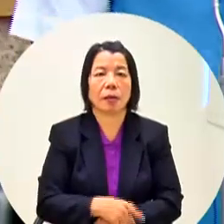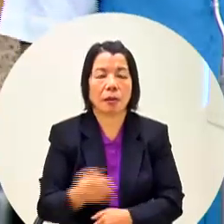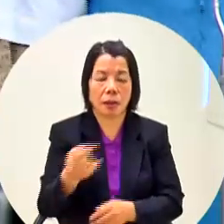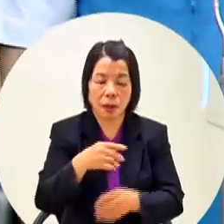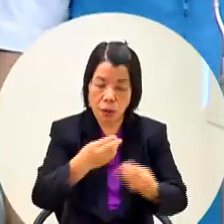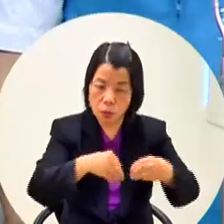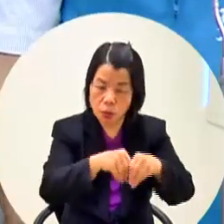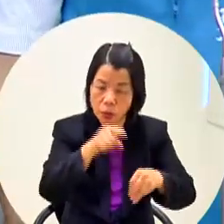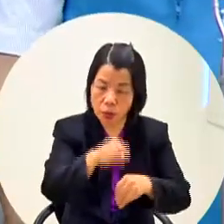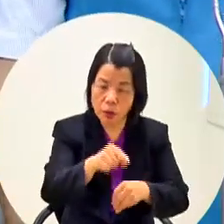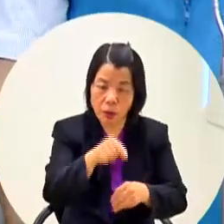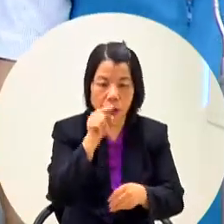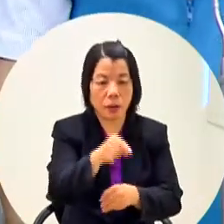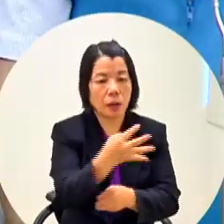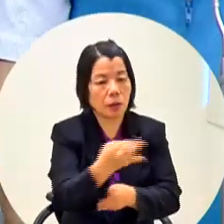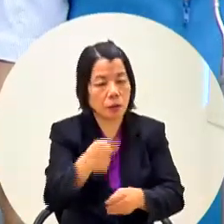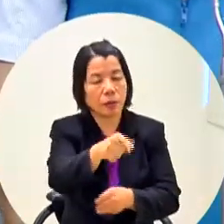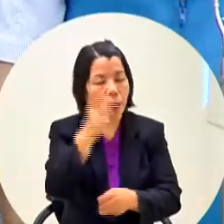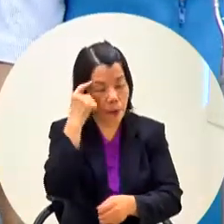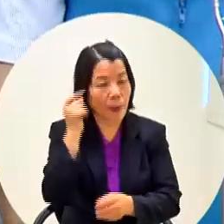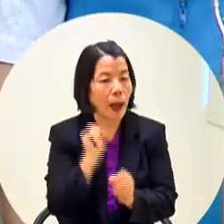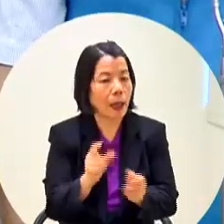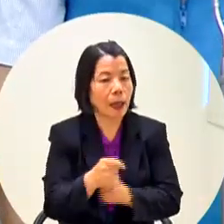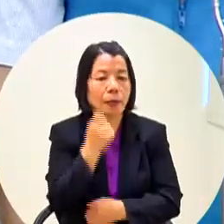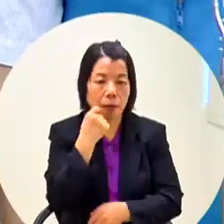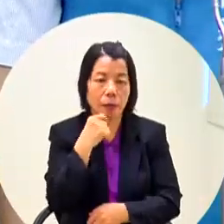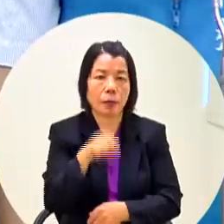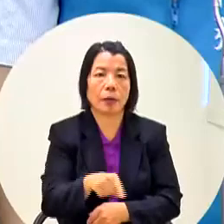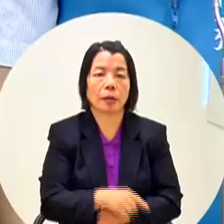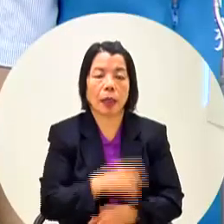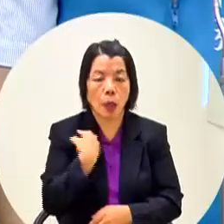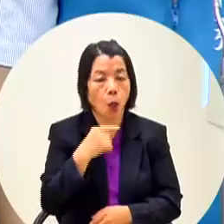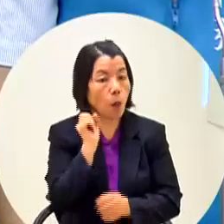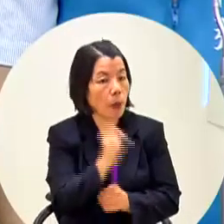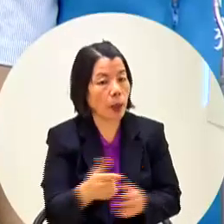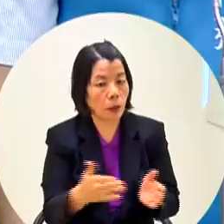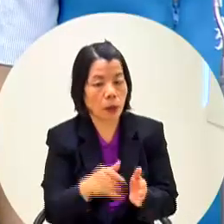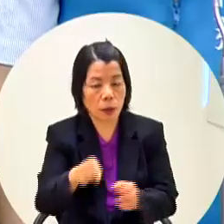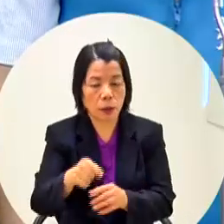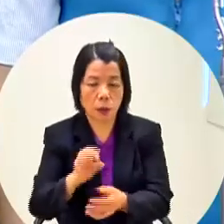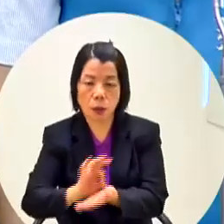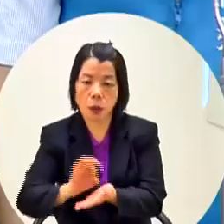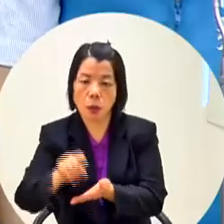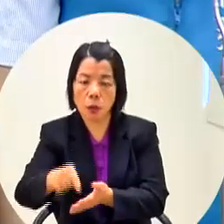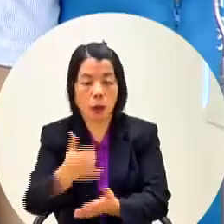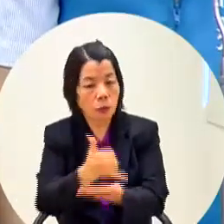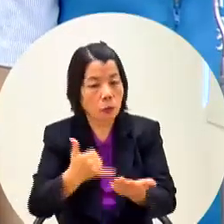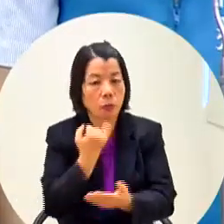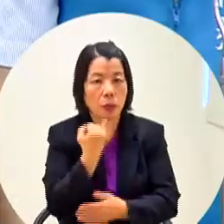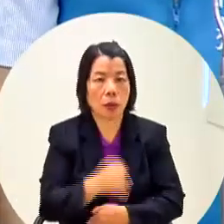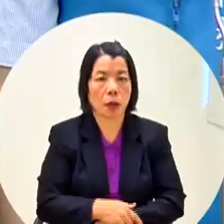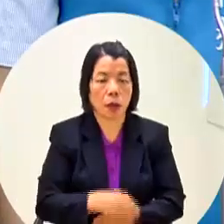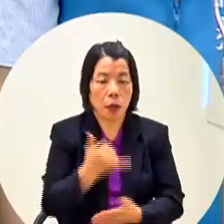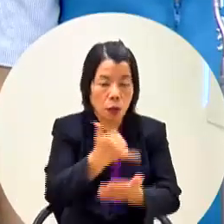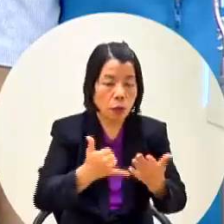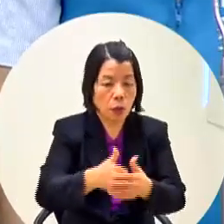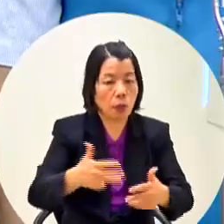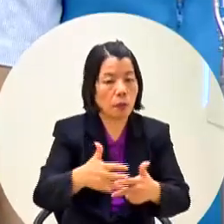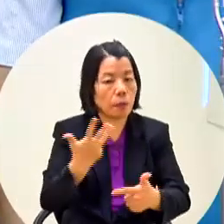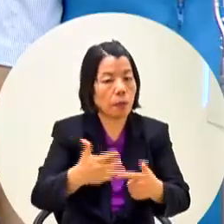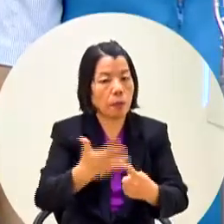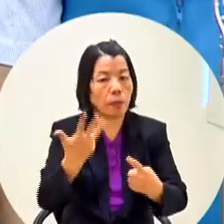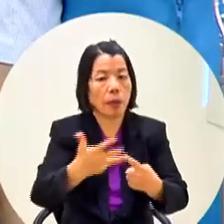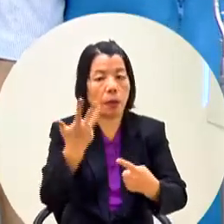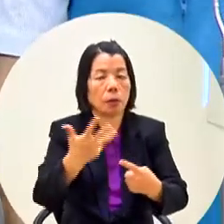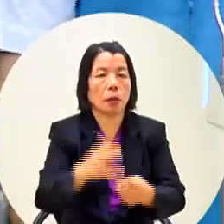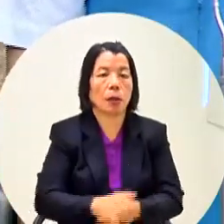点数，就有购买意愿啊。他买了就是要这边用嘛，他不用他要退也可以啊，退8折啊。这个是地方货币，全世